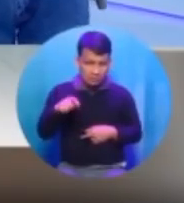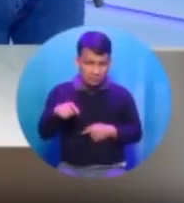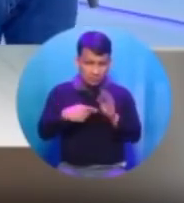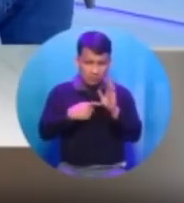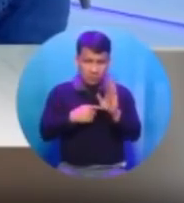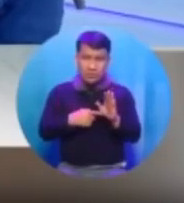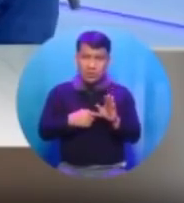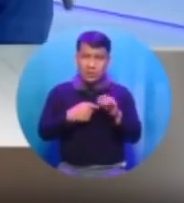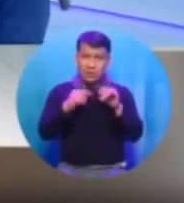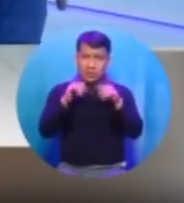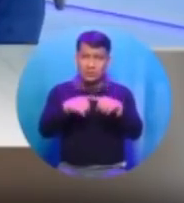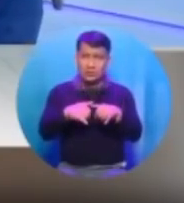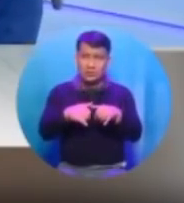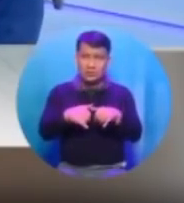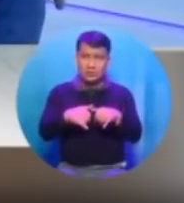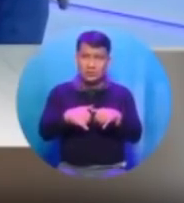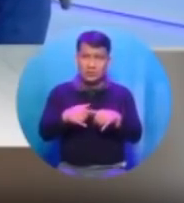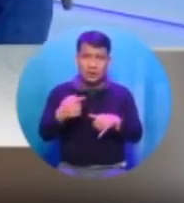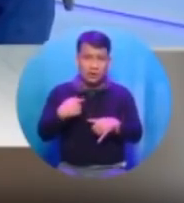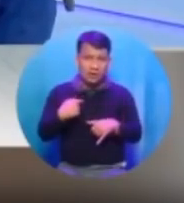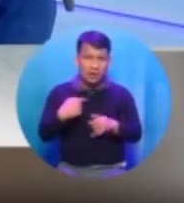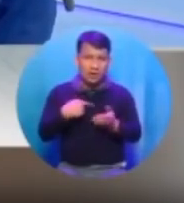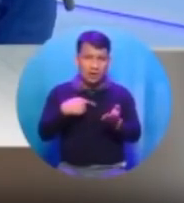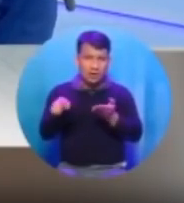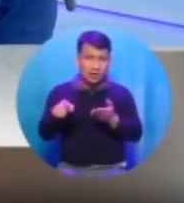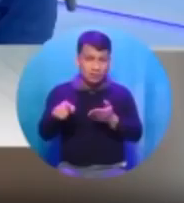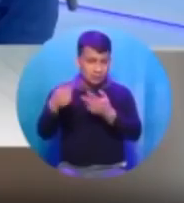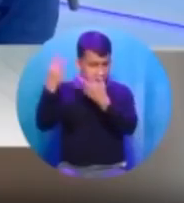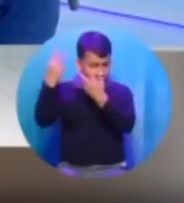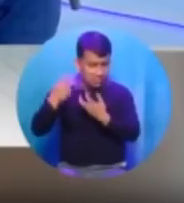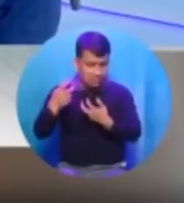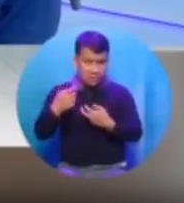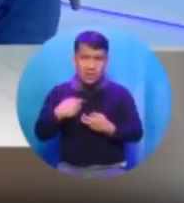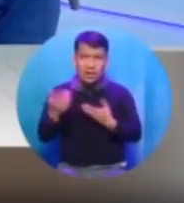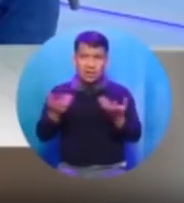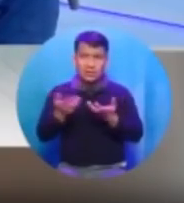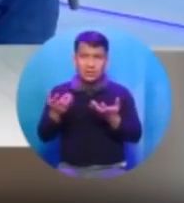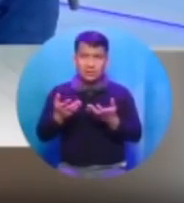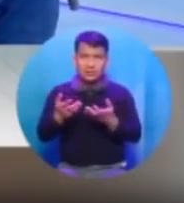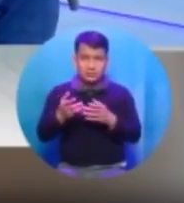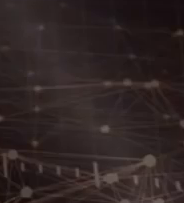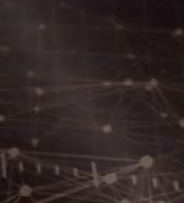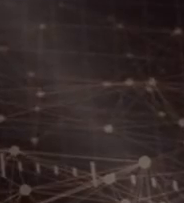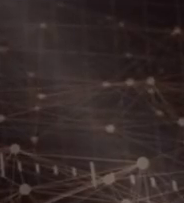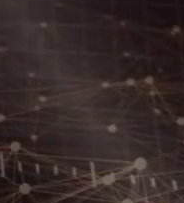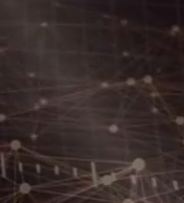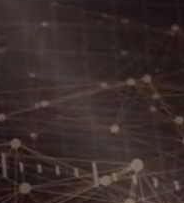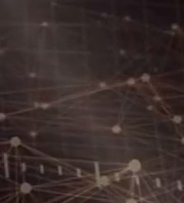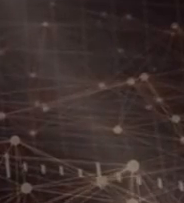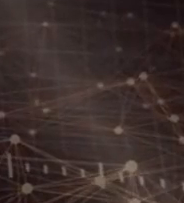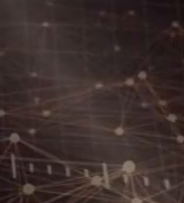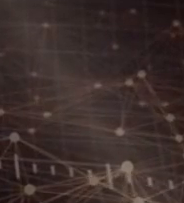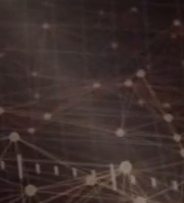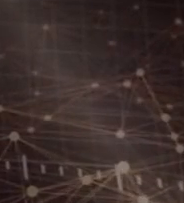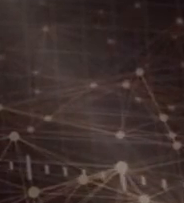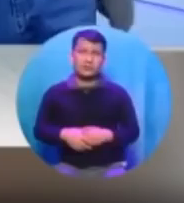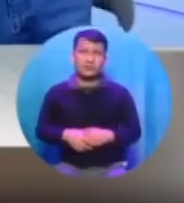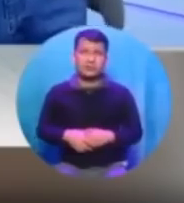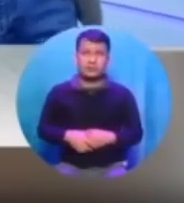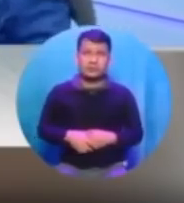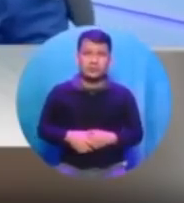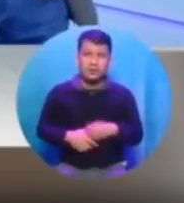na pa-CT scan. Sige, nay. Ako na po magpapa-CT scan sa inyo. Saan po kayo pinalo, nay? Sa ulo po, yung pala